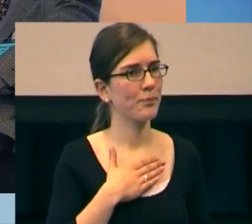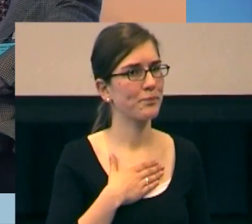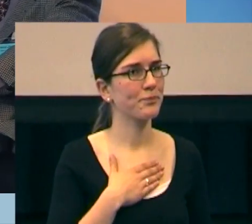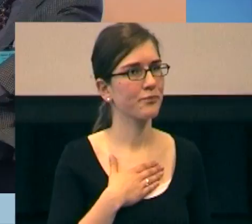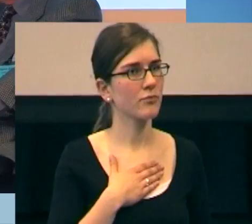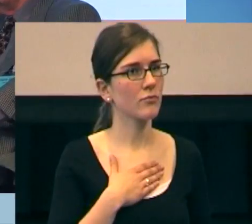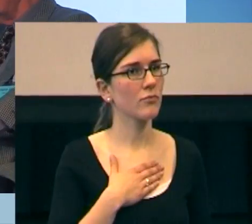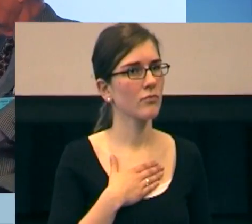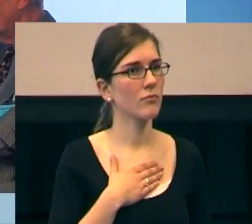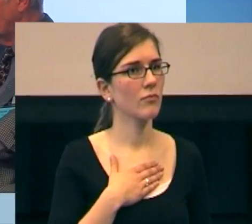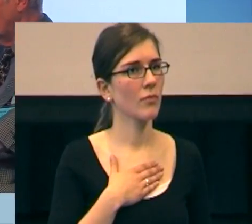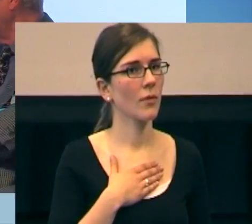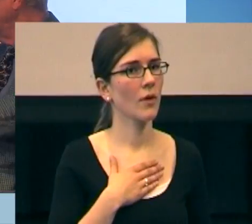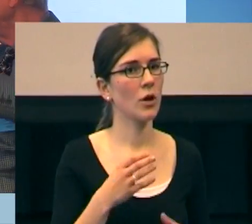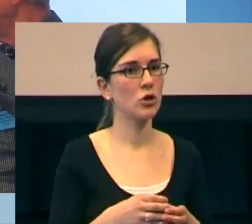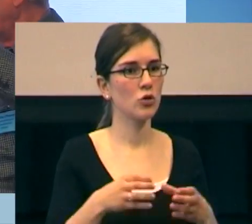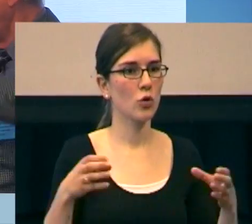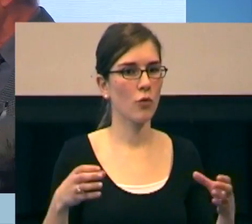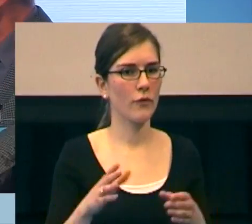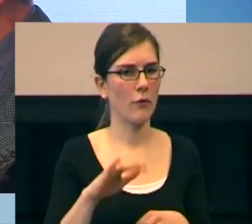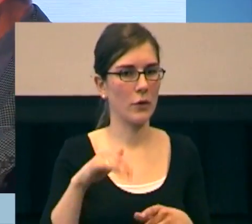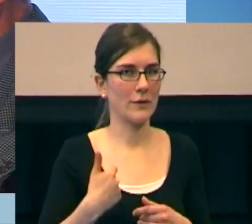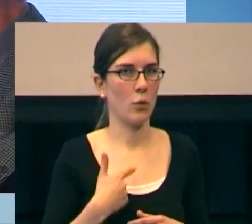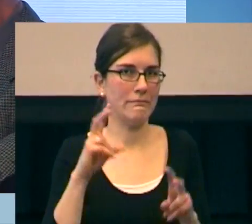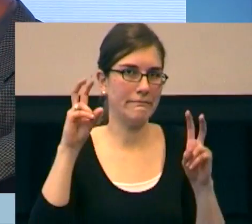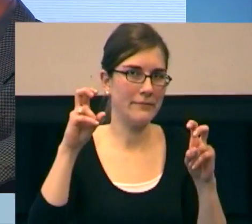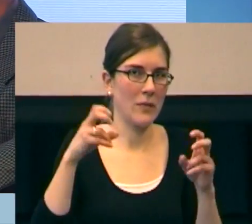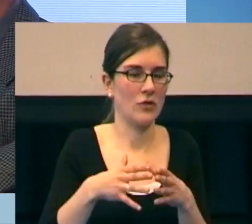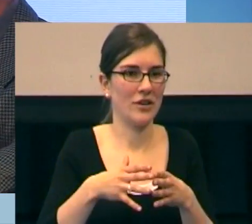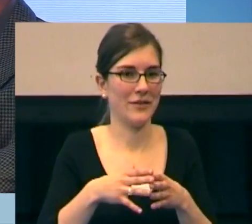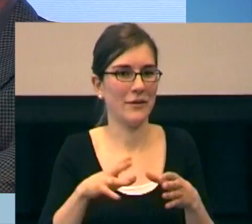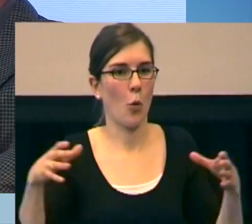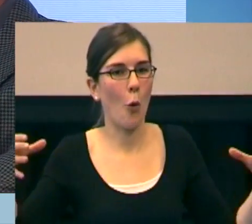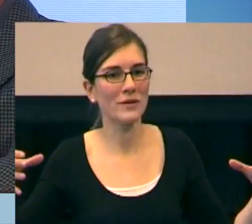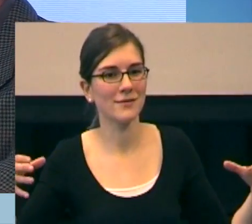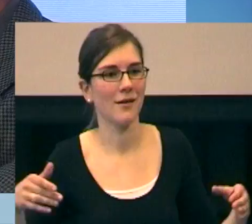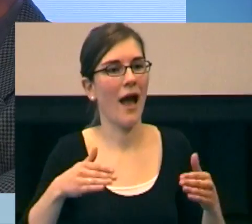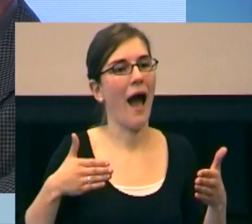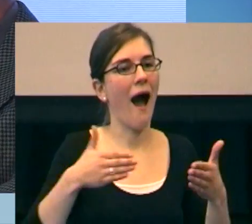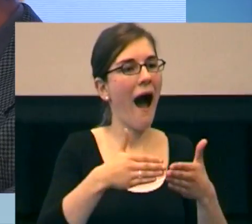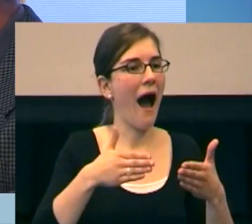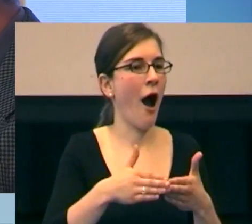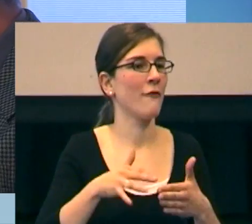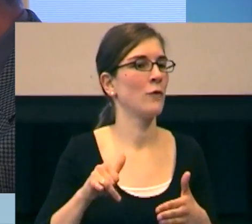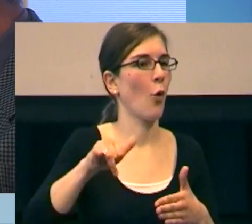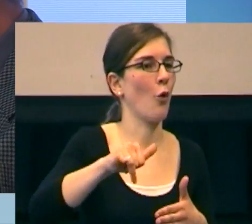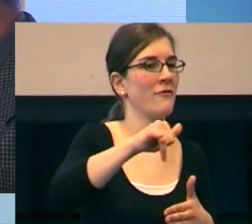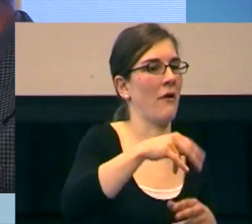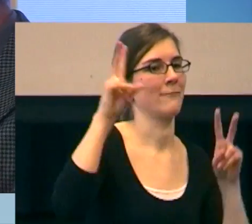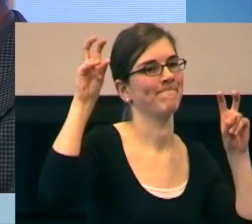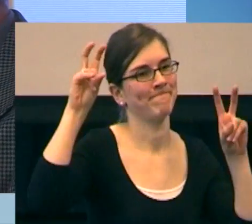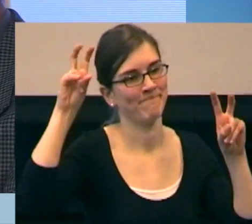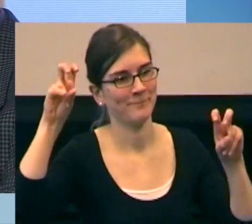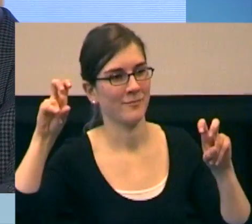wurde die sogenannte große Hafenrundfahrt über mehrere Jahre gemacht dass es einen PSA